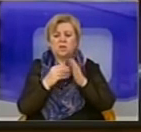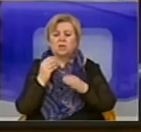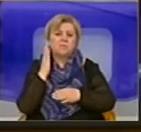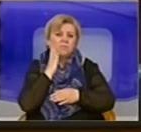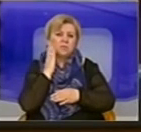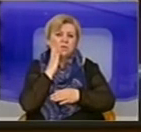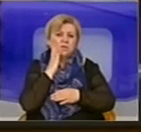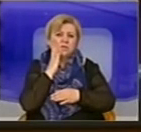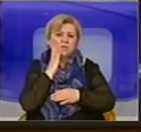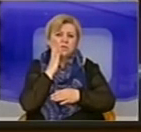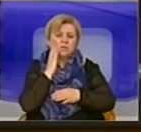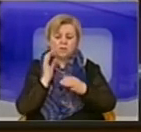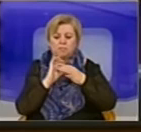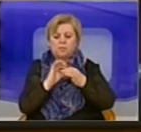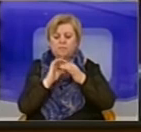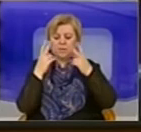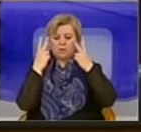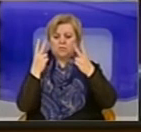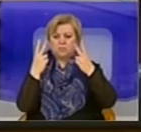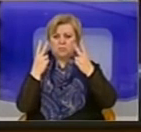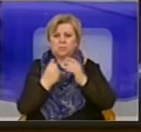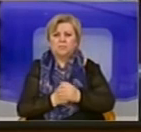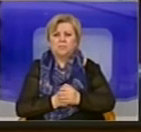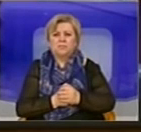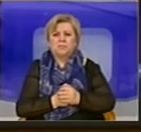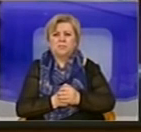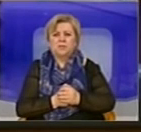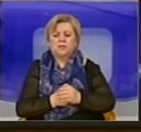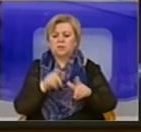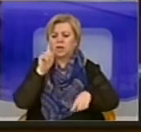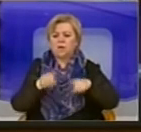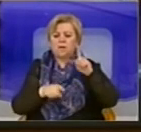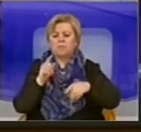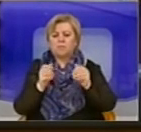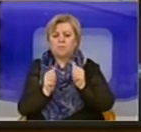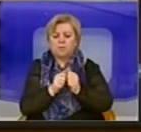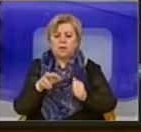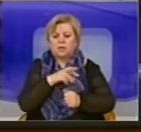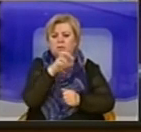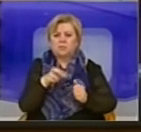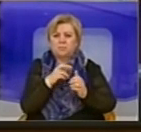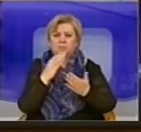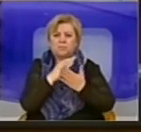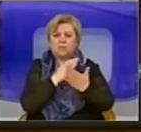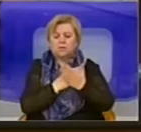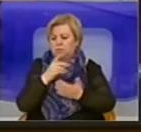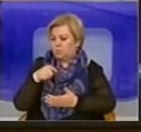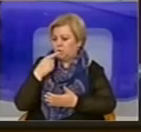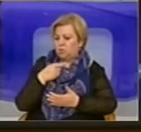Bashkuara të Amerikës si partnerin kryesor strategjik dhe disa vende të tjera të BE-s. Mirë po në program thuhet